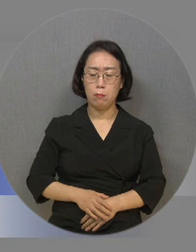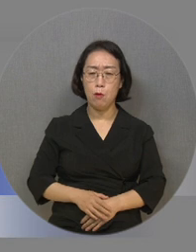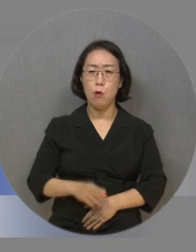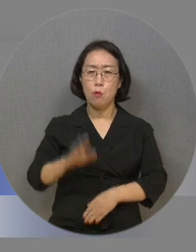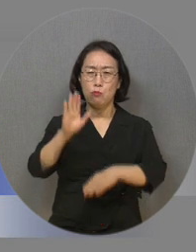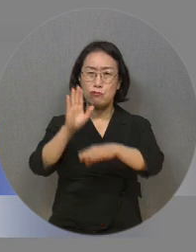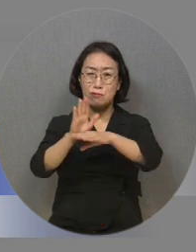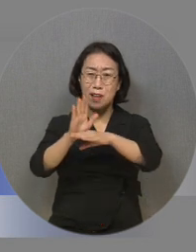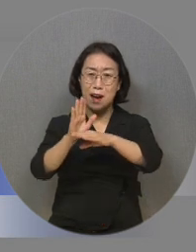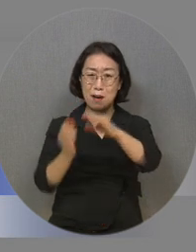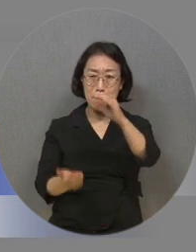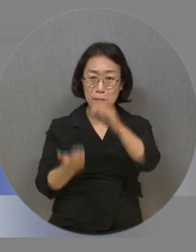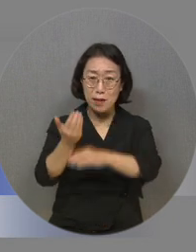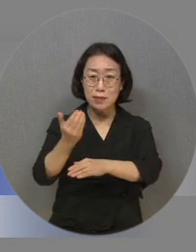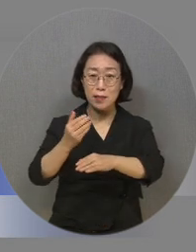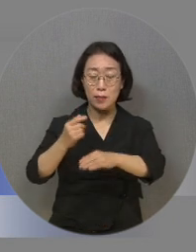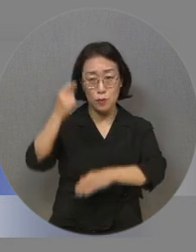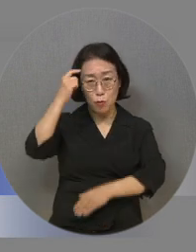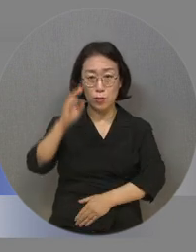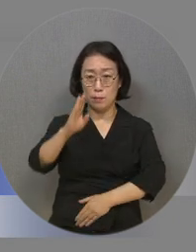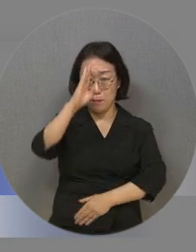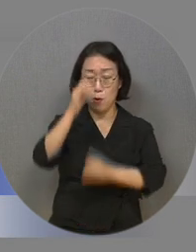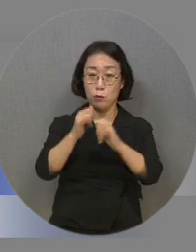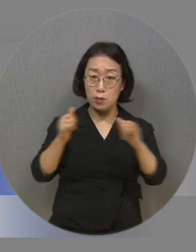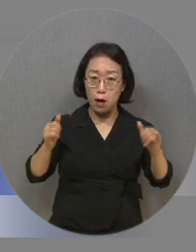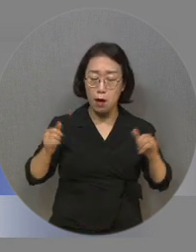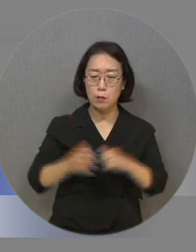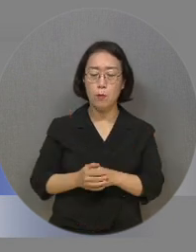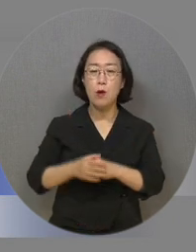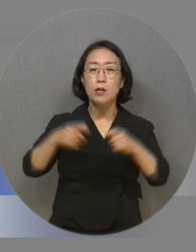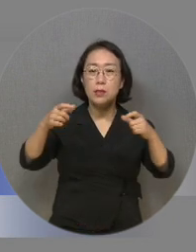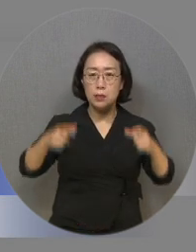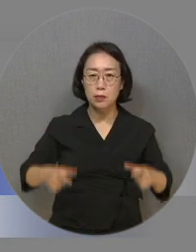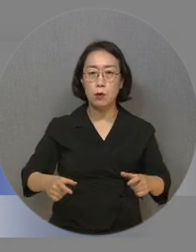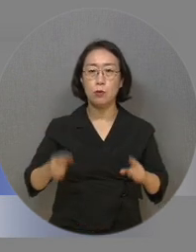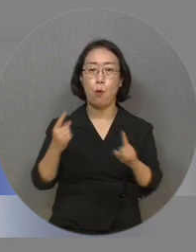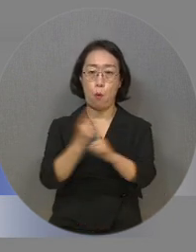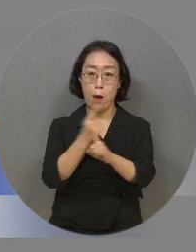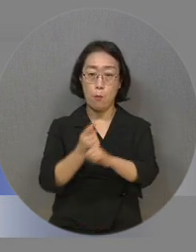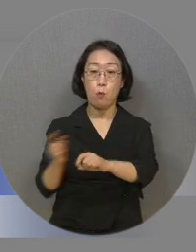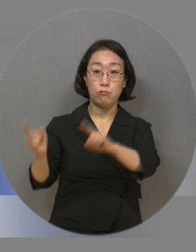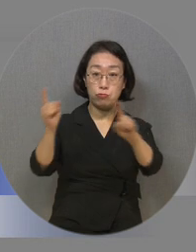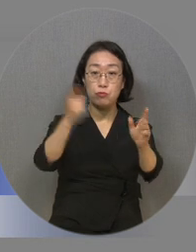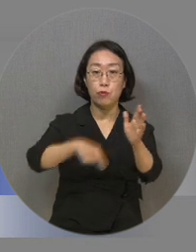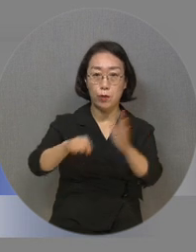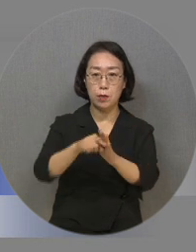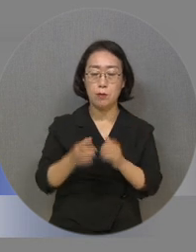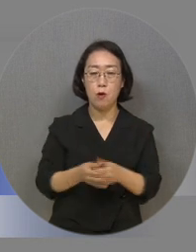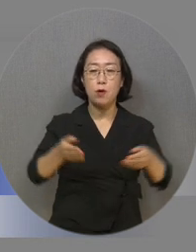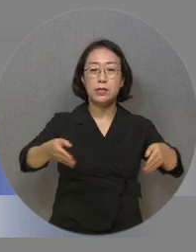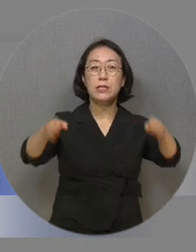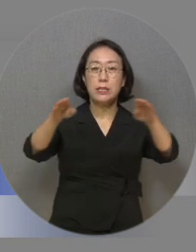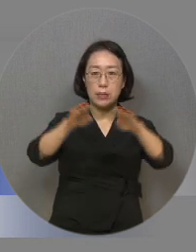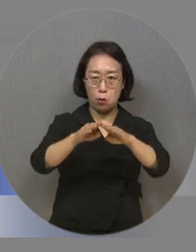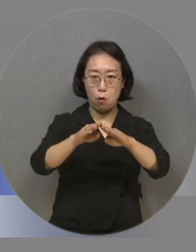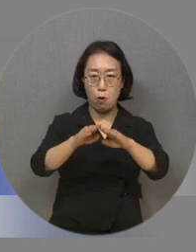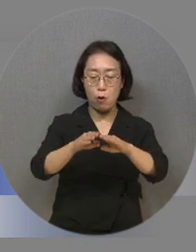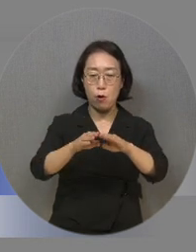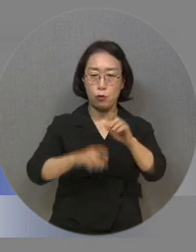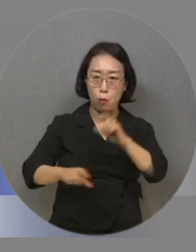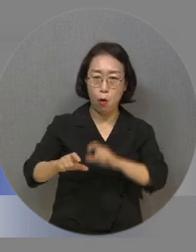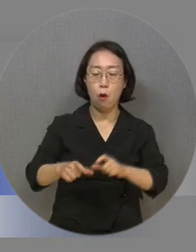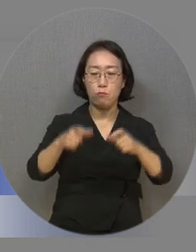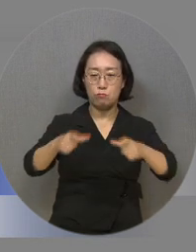기피하는 정신질환자들이 지역사회 내에서 치료 회복하도록 하기 위해서는 정신재활시설 등의 인프라